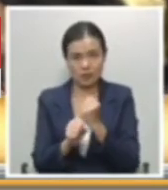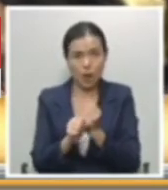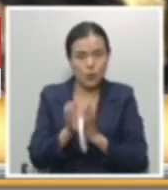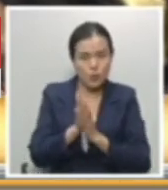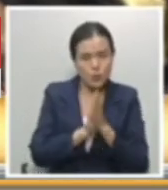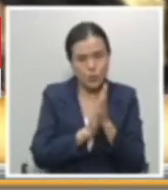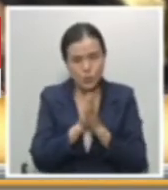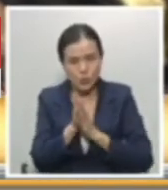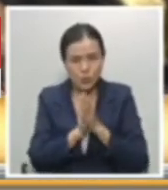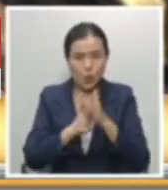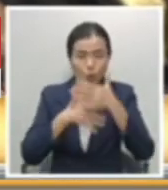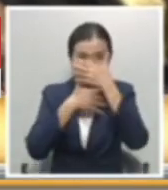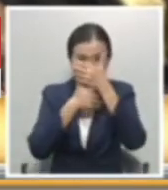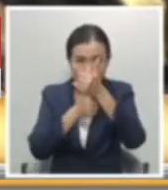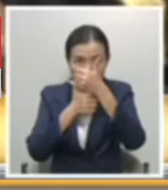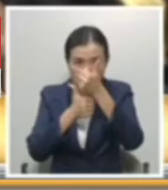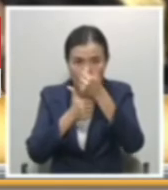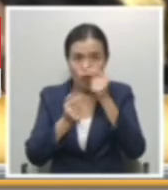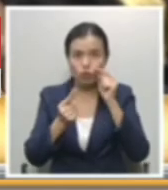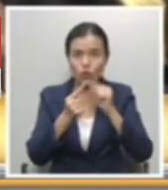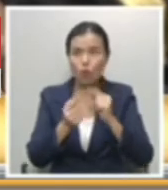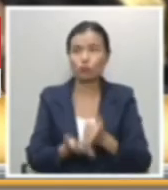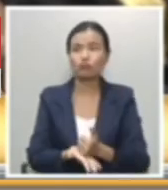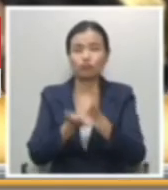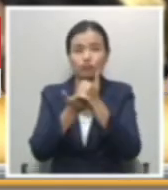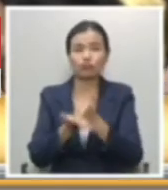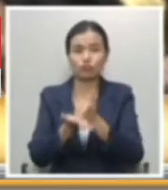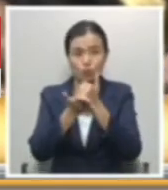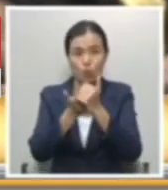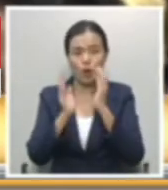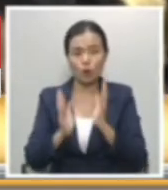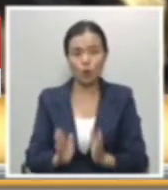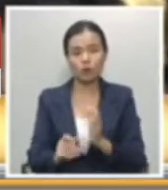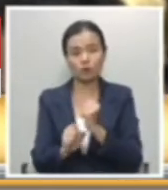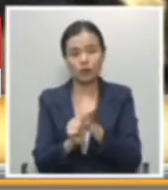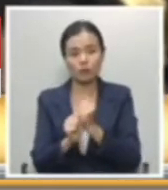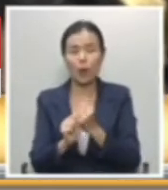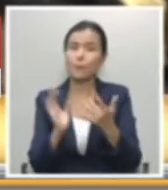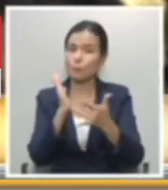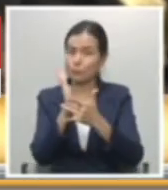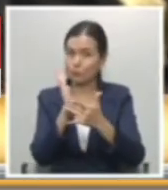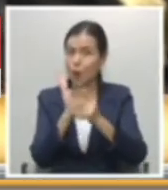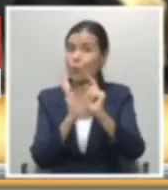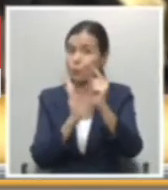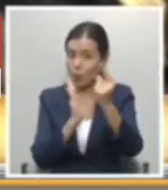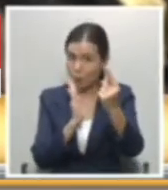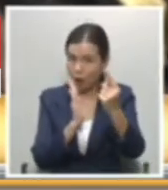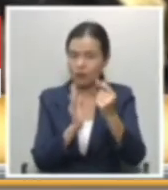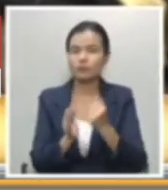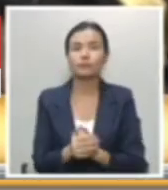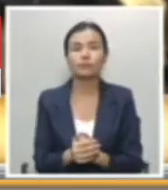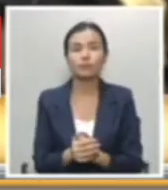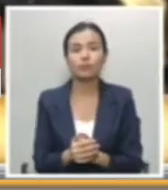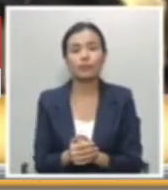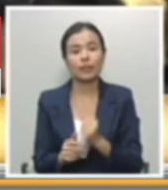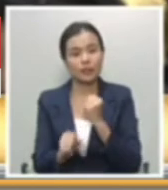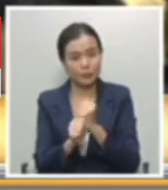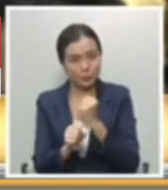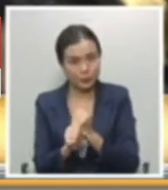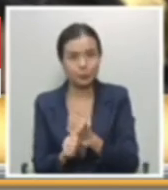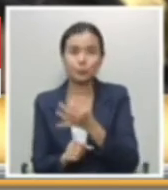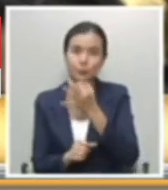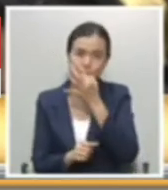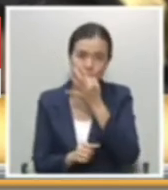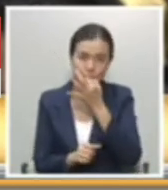ใจนะฮะเพื่อเอื้อให้คนผลิตนวัตกรรมใหม่ๆเกิดขึ้นสร้างงานสร้างอาชีพ